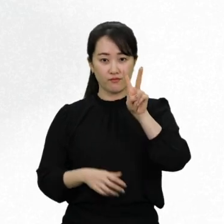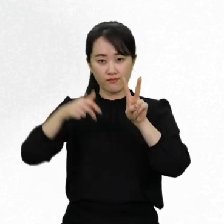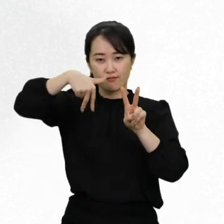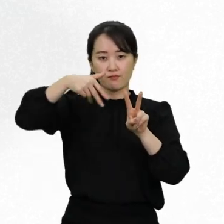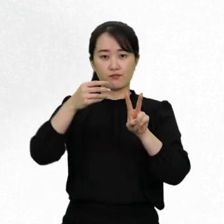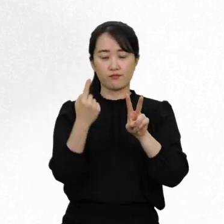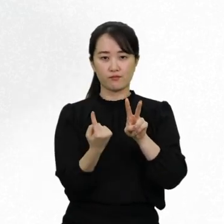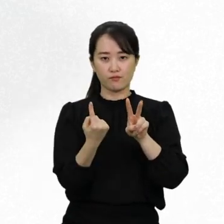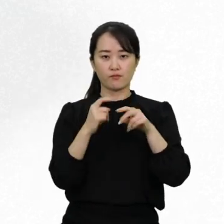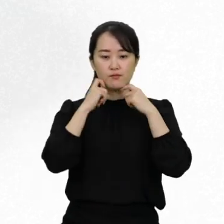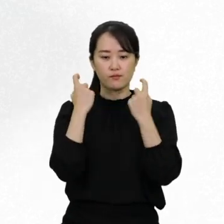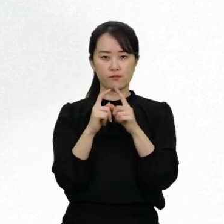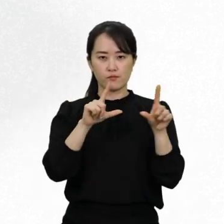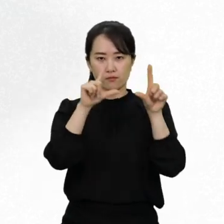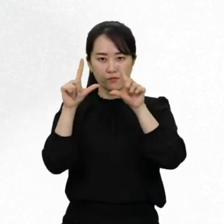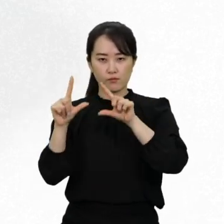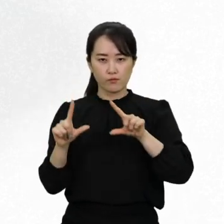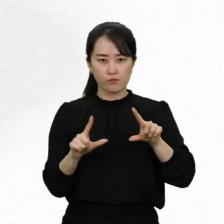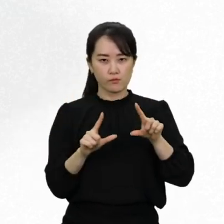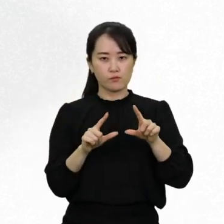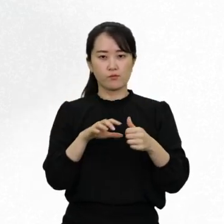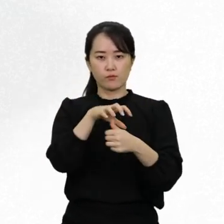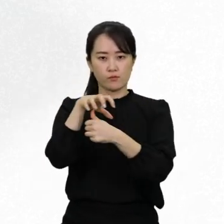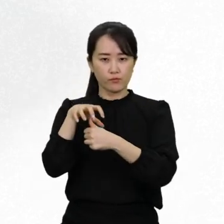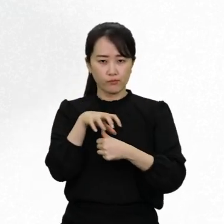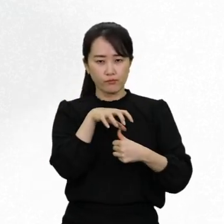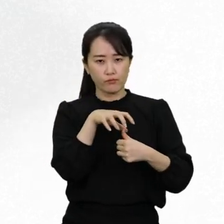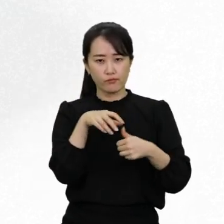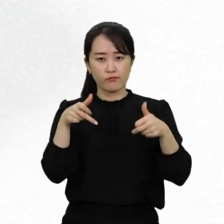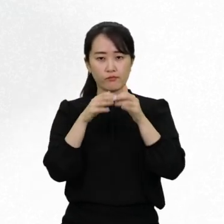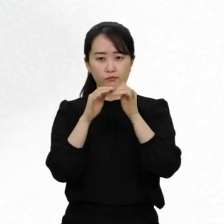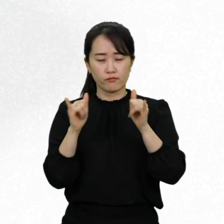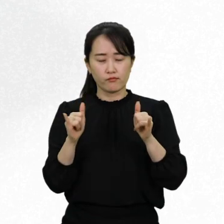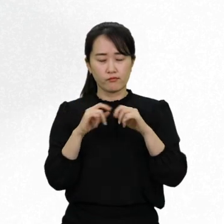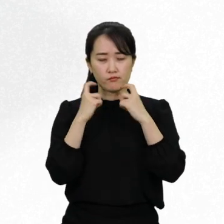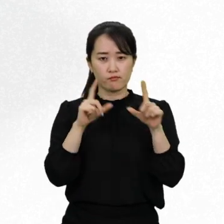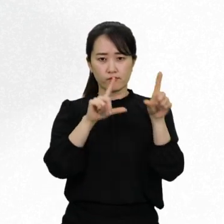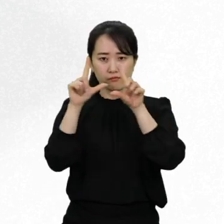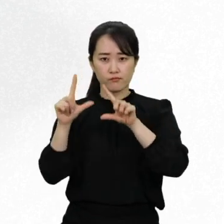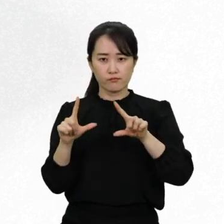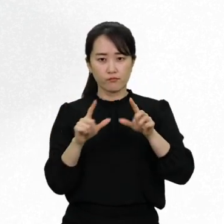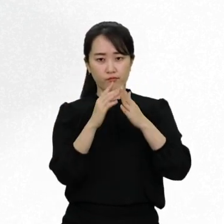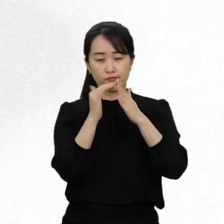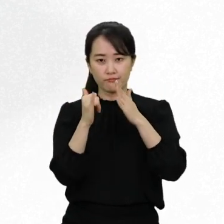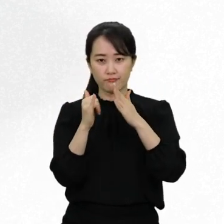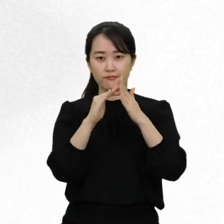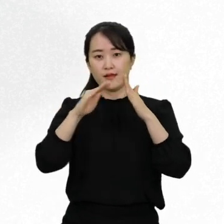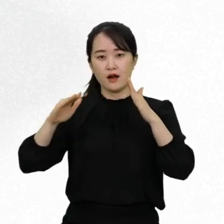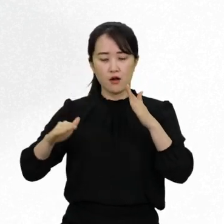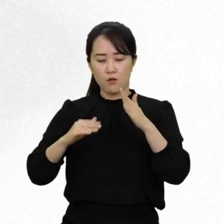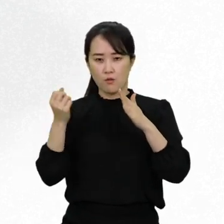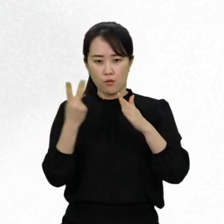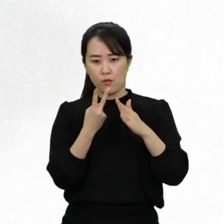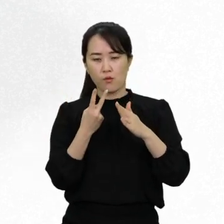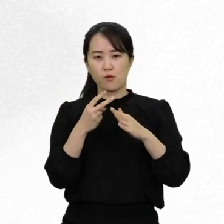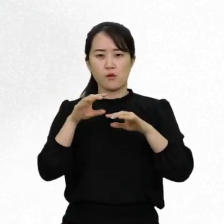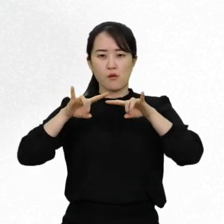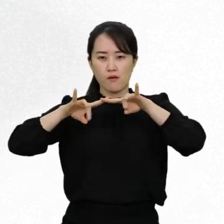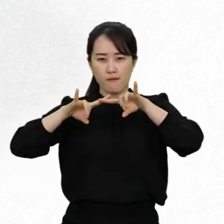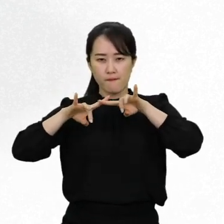제22조 사생활 존중. 장애인은 사생활, 가족, 가정 또는 통신에